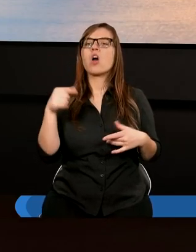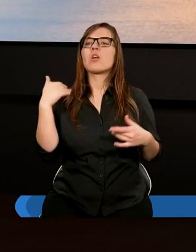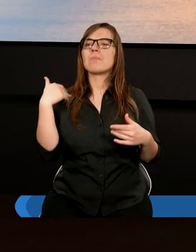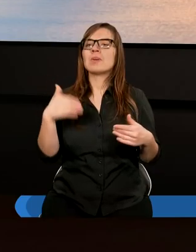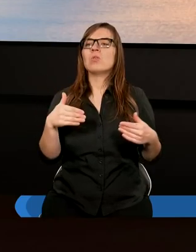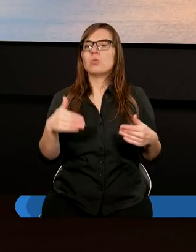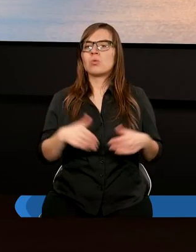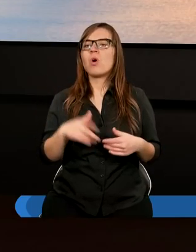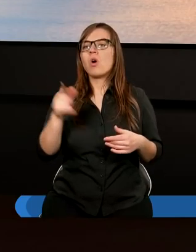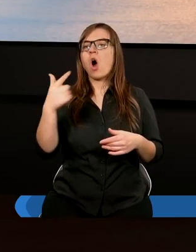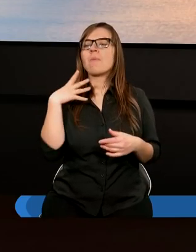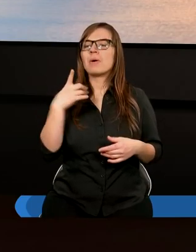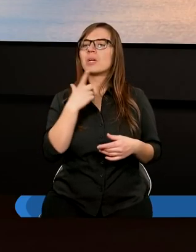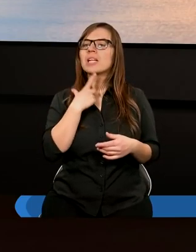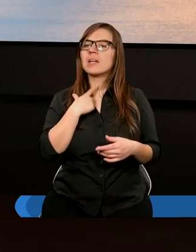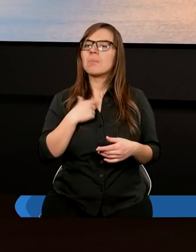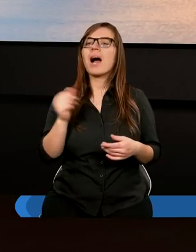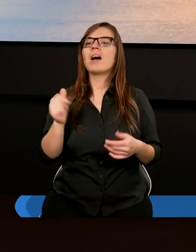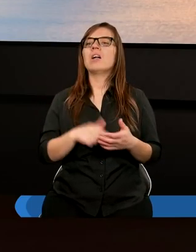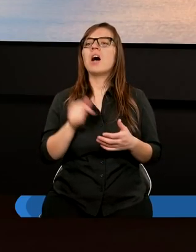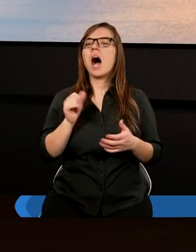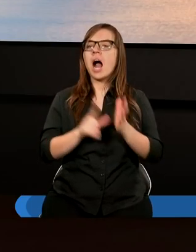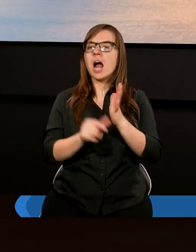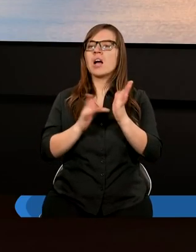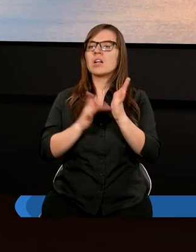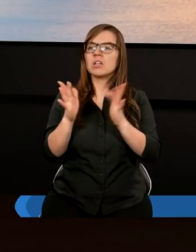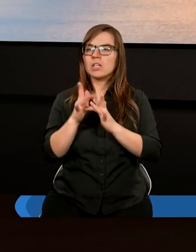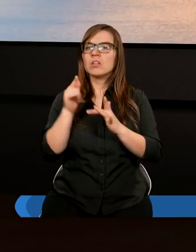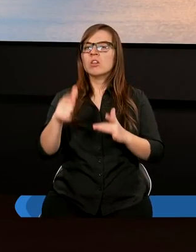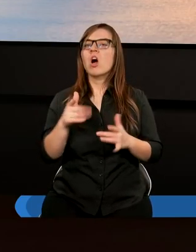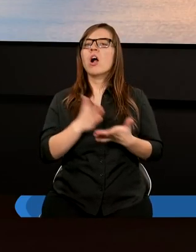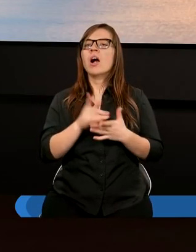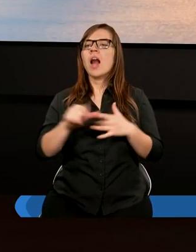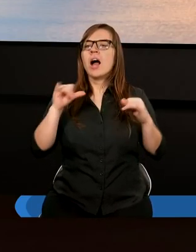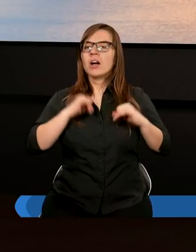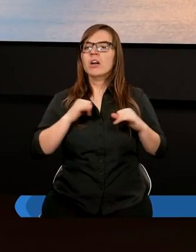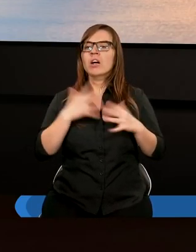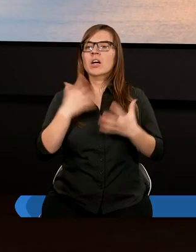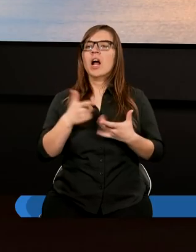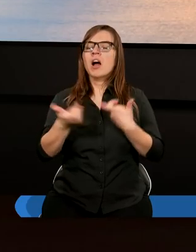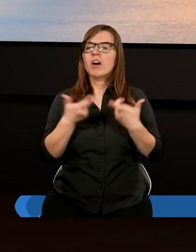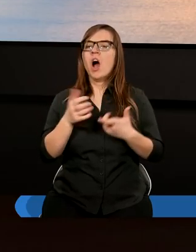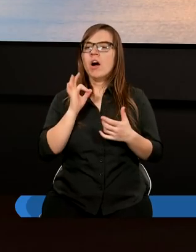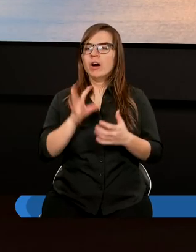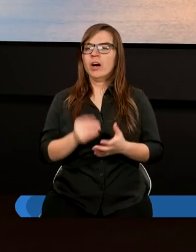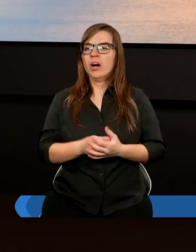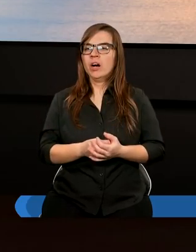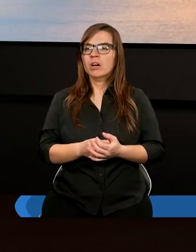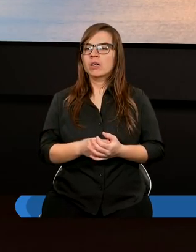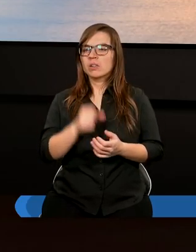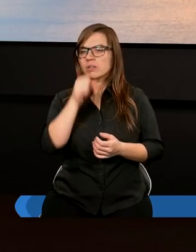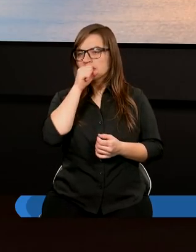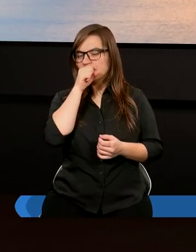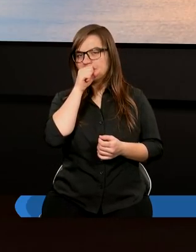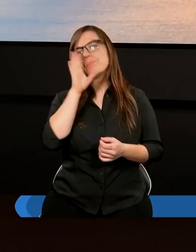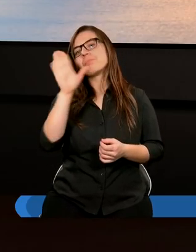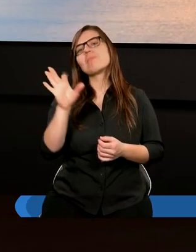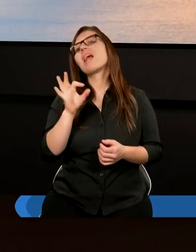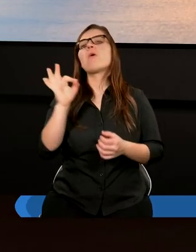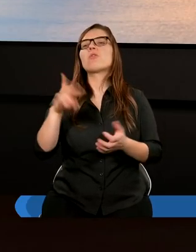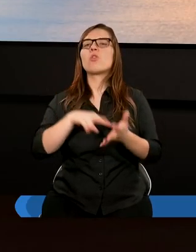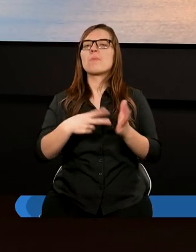głodny, to on był spragniony, ale nie żył tylko dla siebie. Nawet w tej historii to widać. Miał jakiś nadrzędny cel.